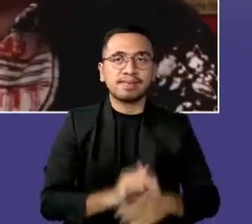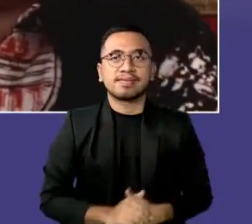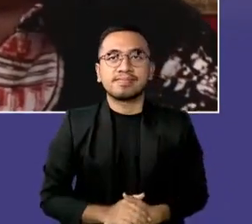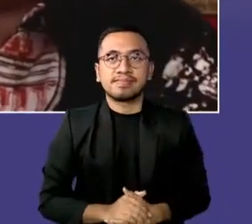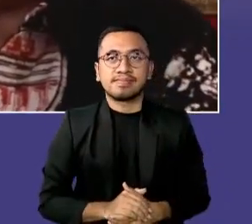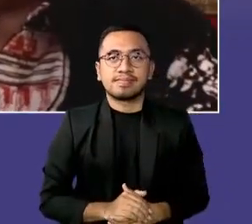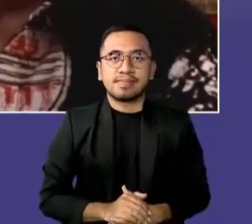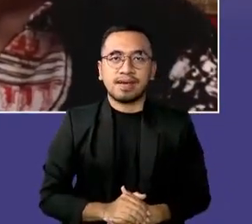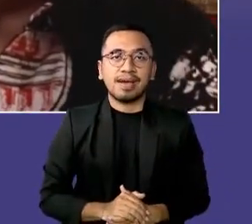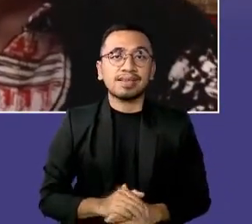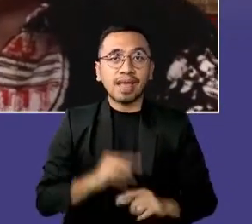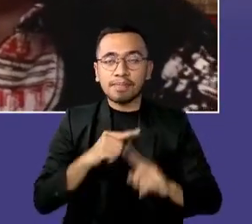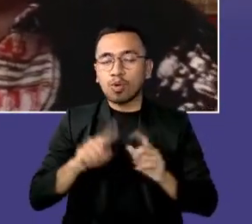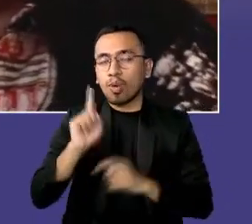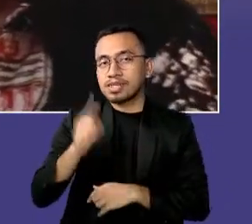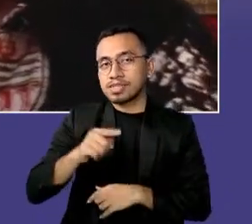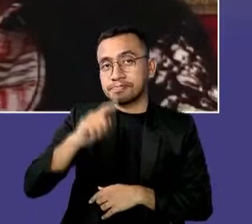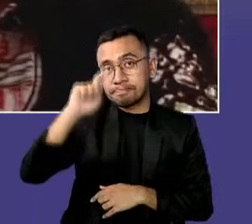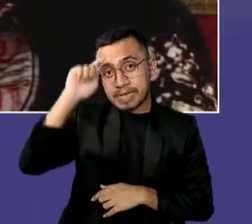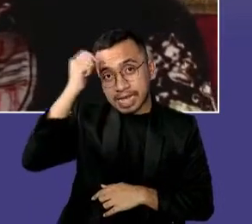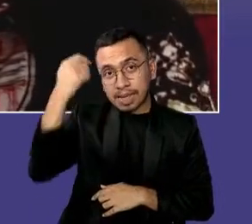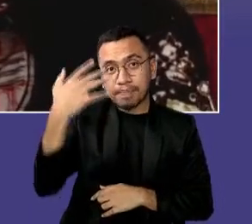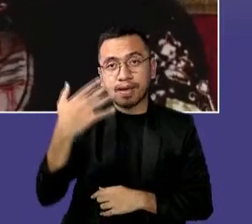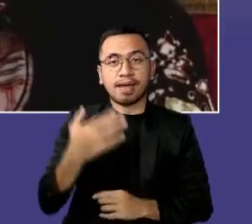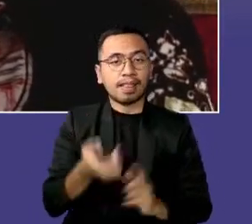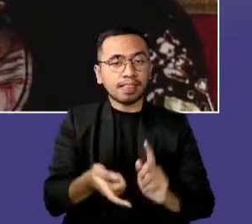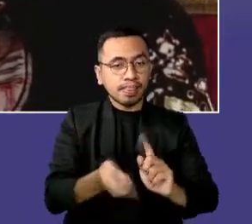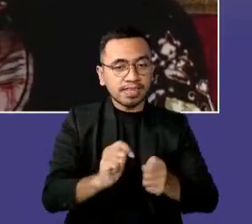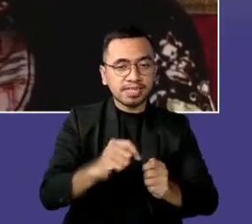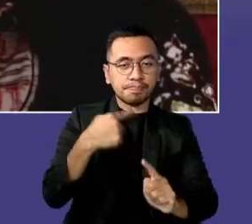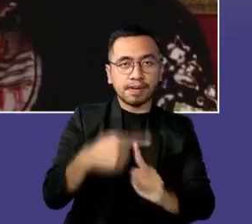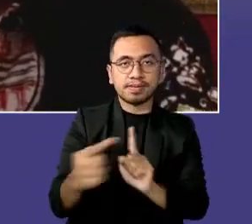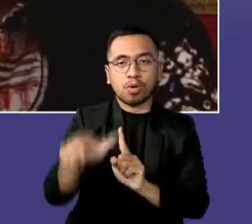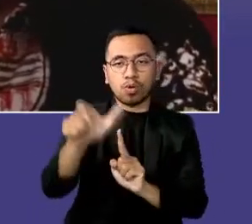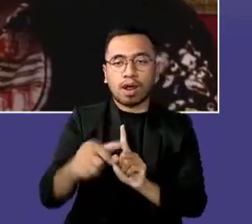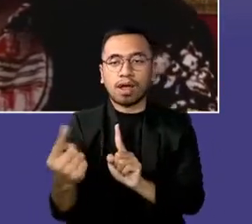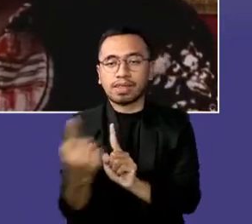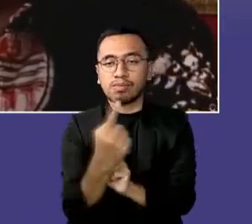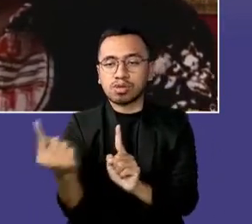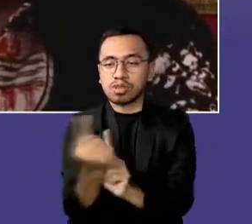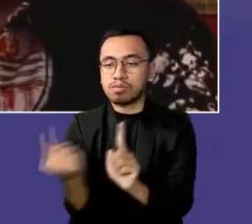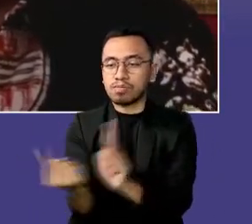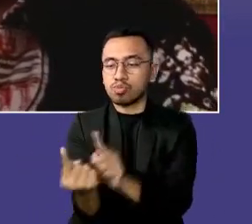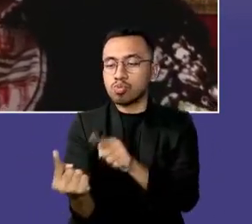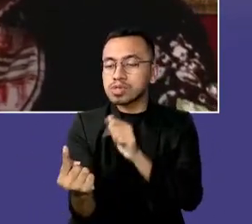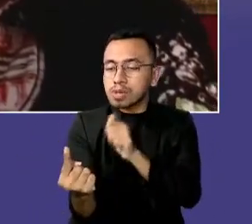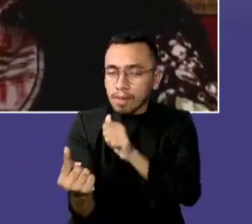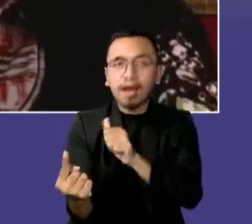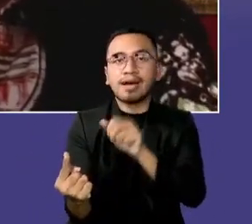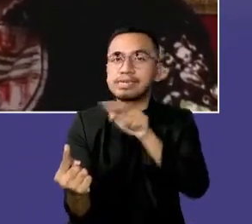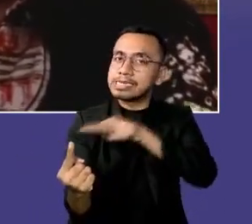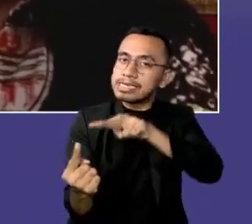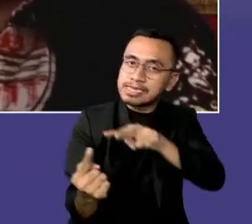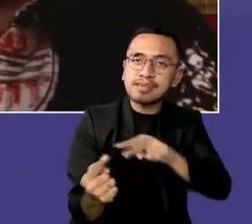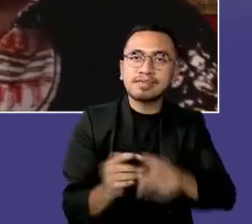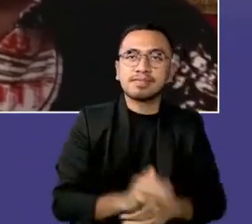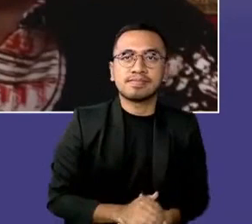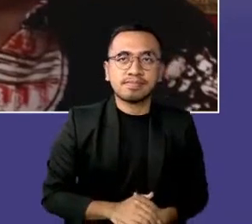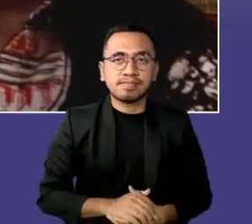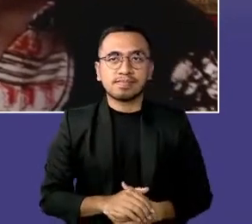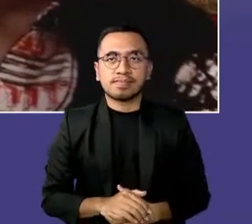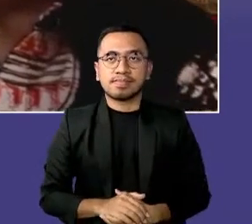boleh lupa dua yang lain nih testing dan racing miniset saat ini hingga sekarang masih jadi tantangan selain dibawah standar juga